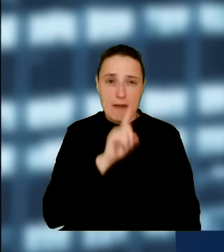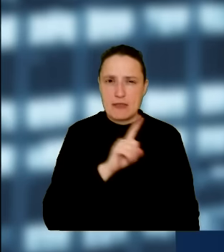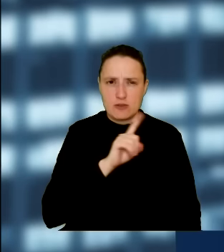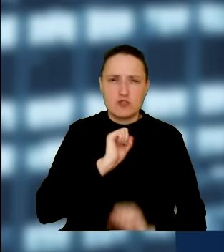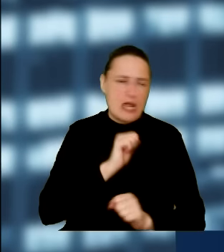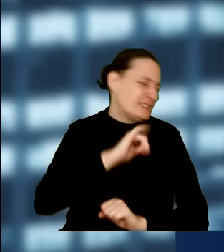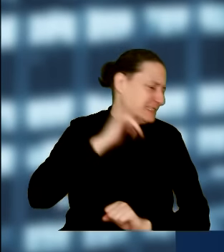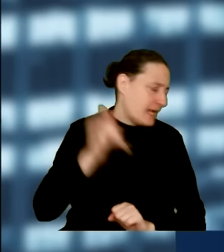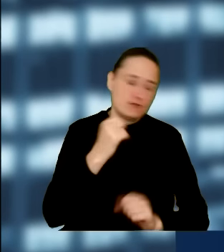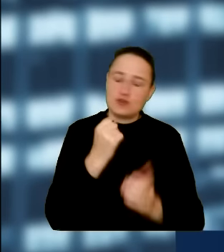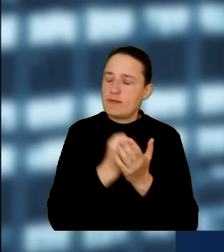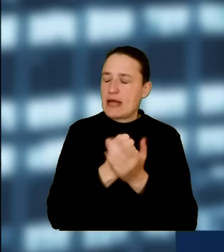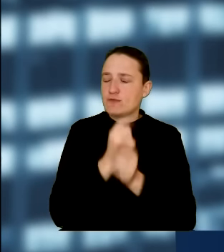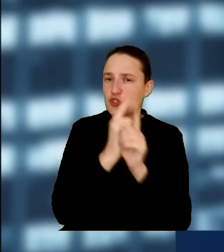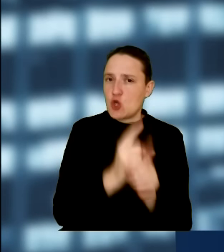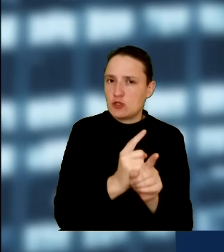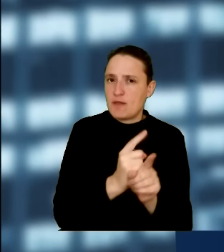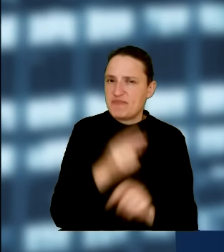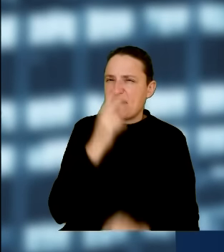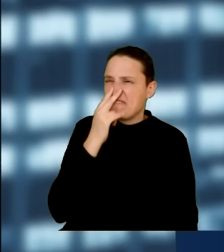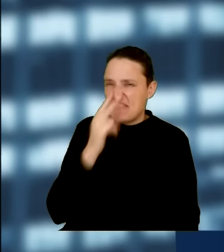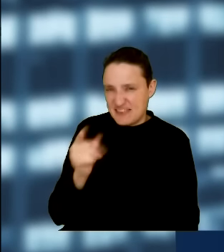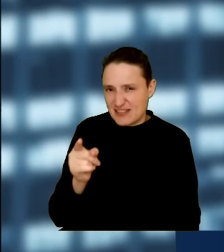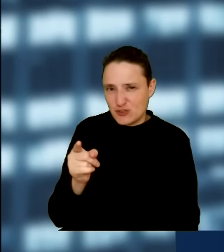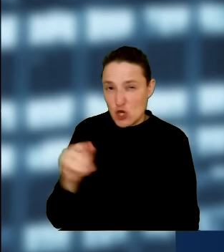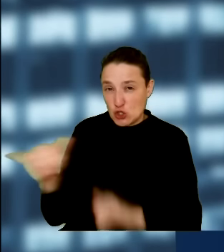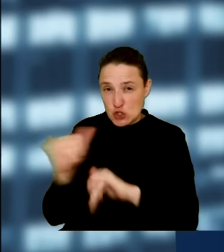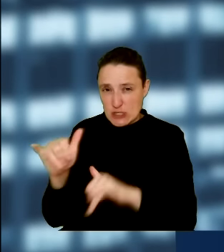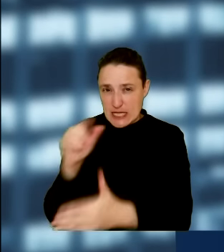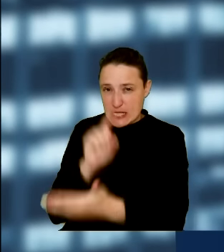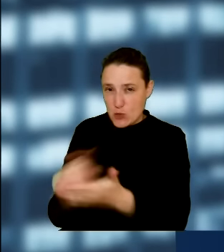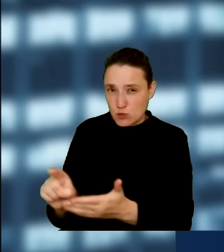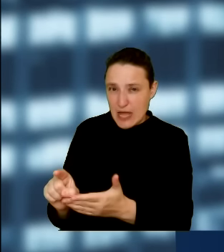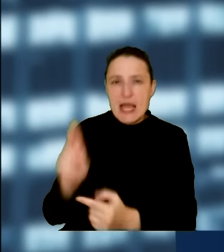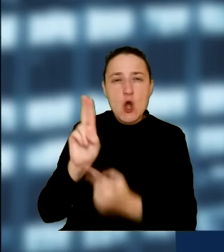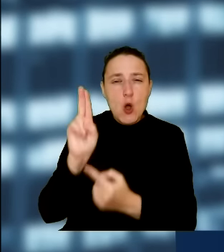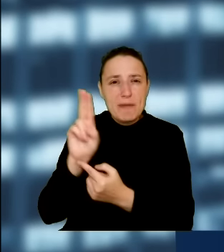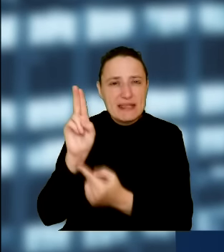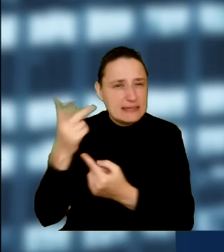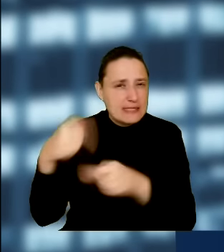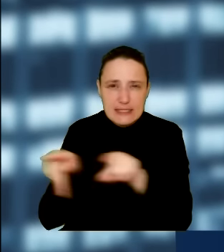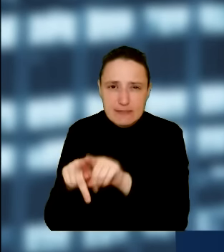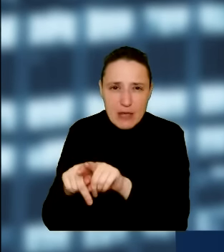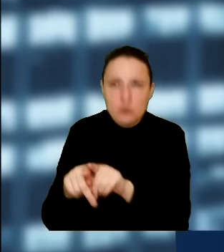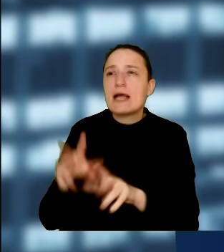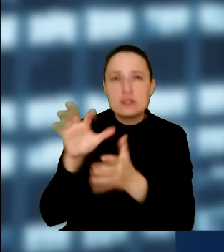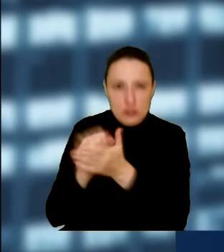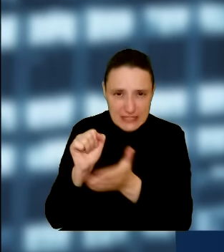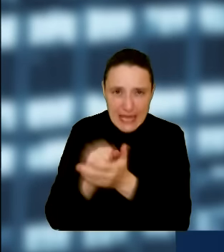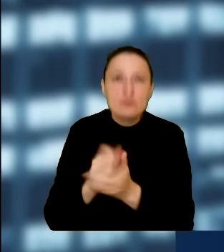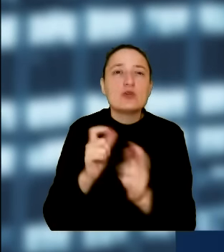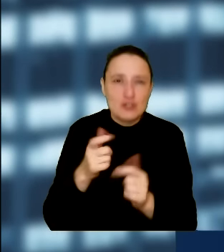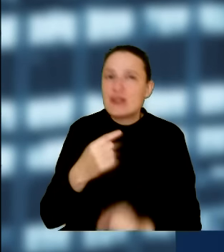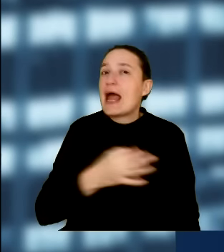z prawem. Widać, że nie idzie panu rządzenie i spełnianie obietnic wyborczych, więc zajmuje się pan tym, co potrafi